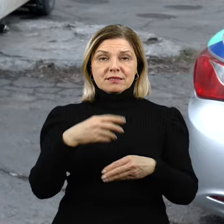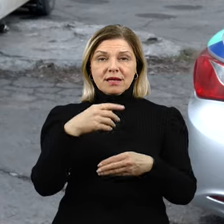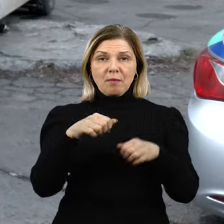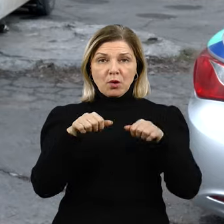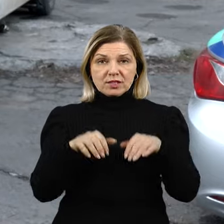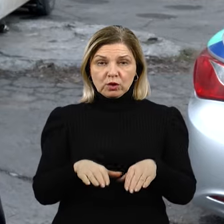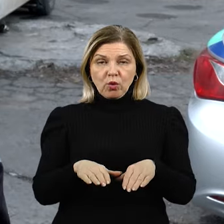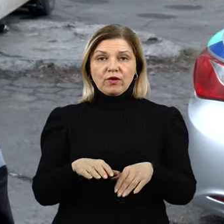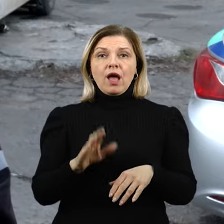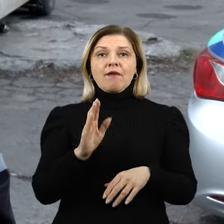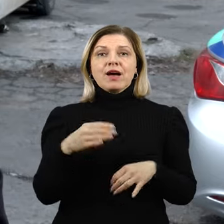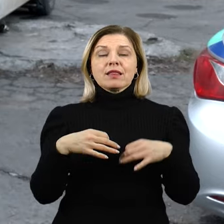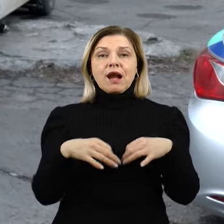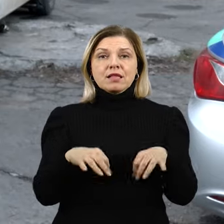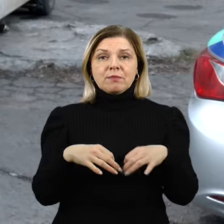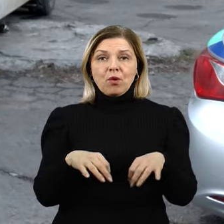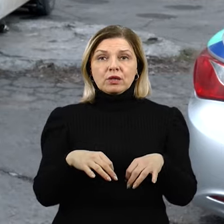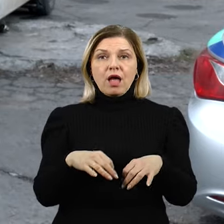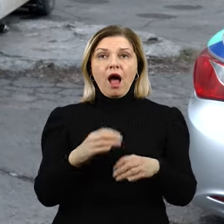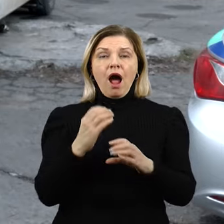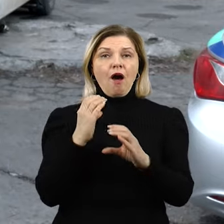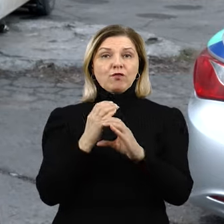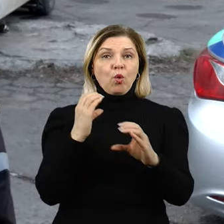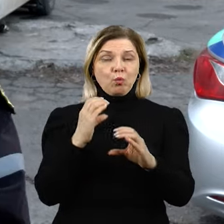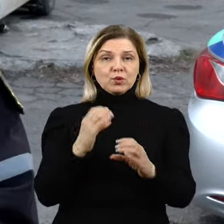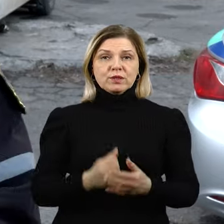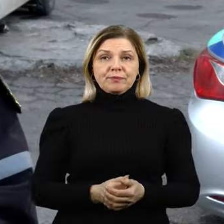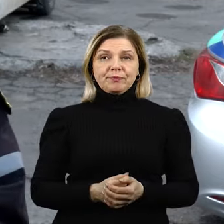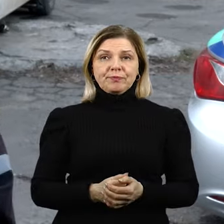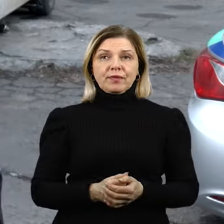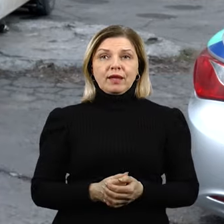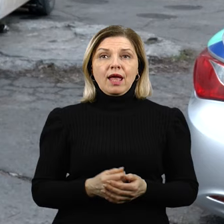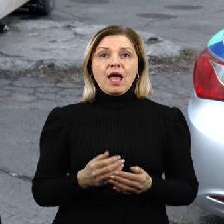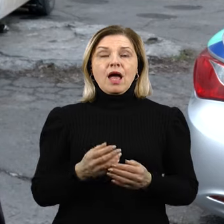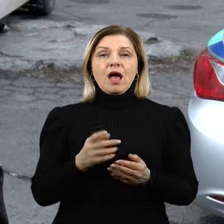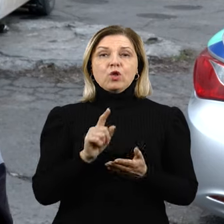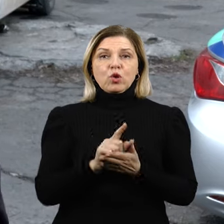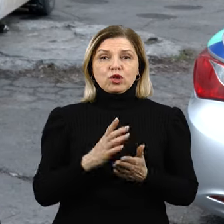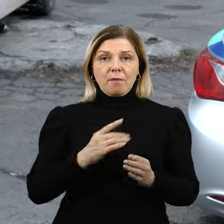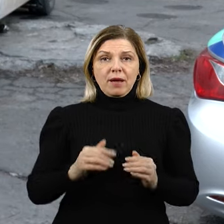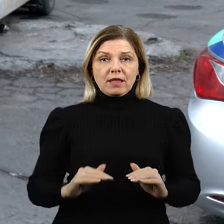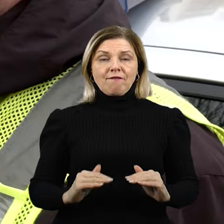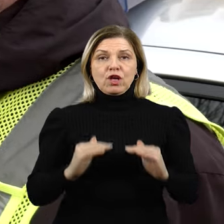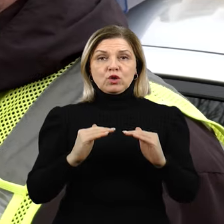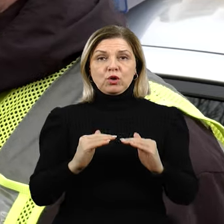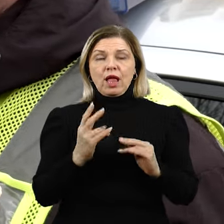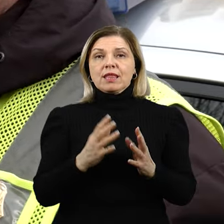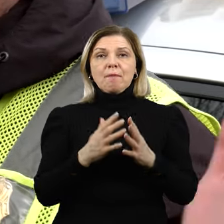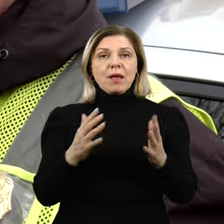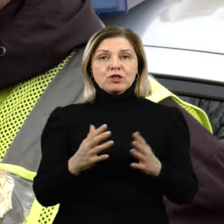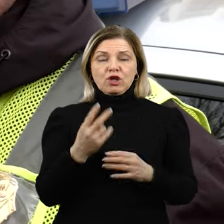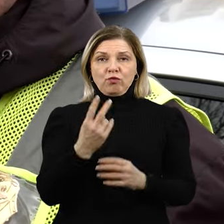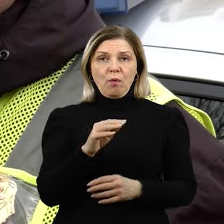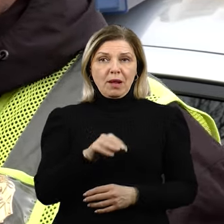у транспортному засобі типу автобус, тобто залишкова висота має бути не менше 2 мм. На